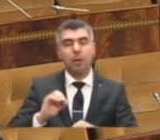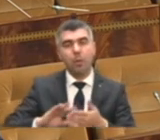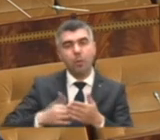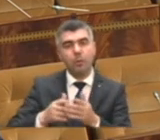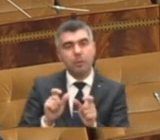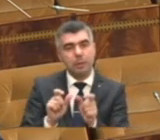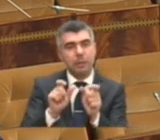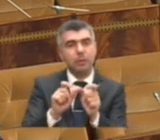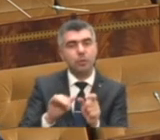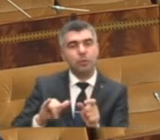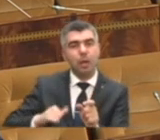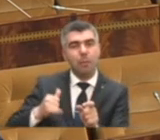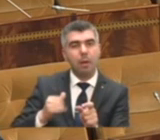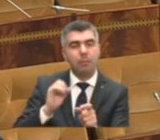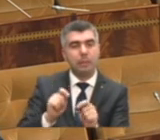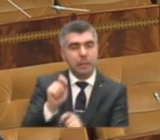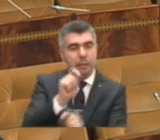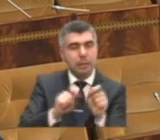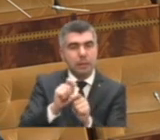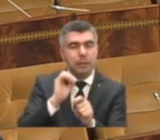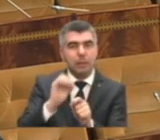على قطاع الشباب بصمته على هذا المرفق الحيوي